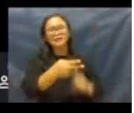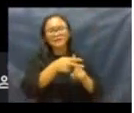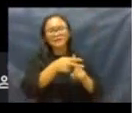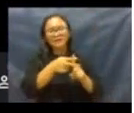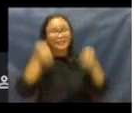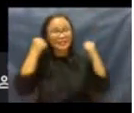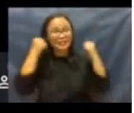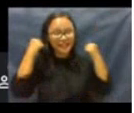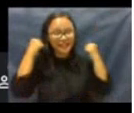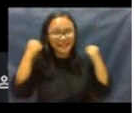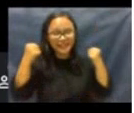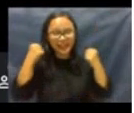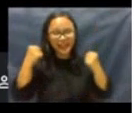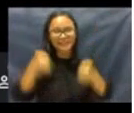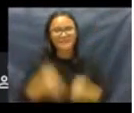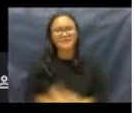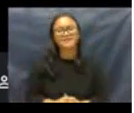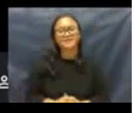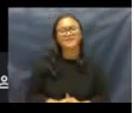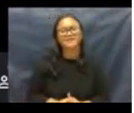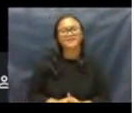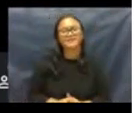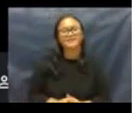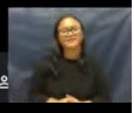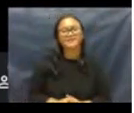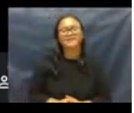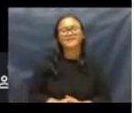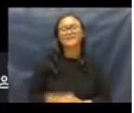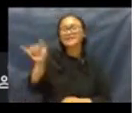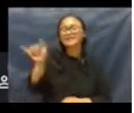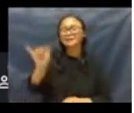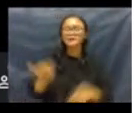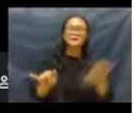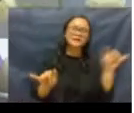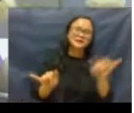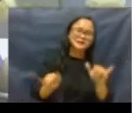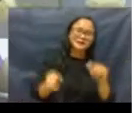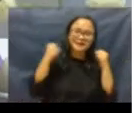Firza. Iya, sama-sama Bapak Ibu. Sehat-sehat juga ya.